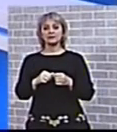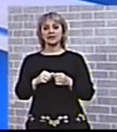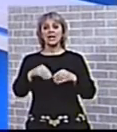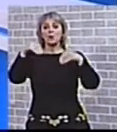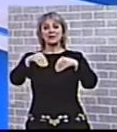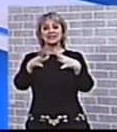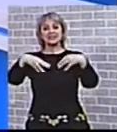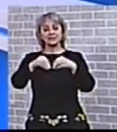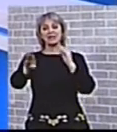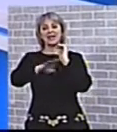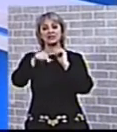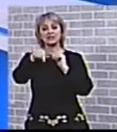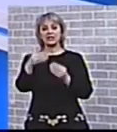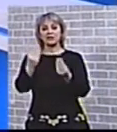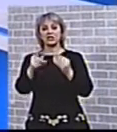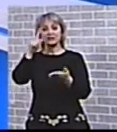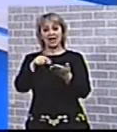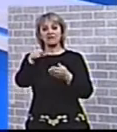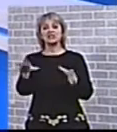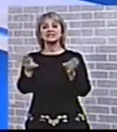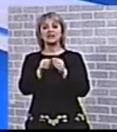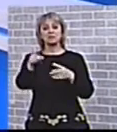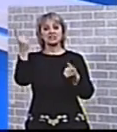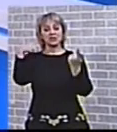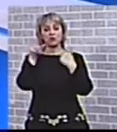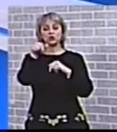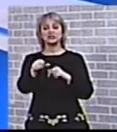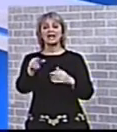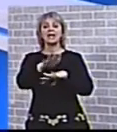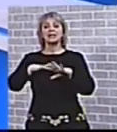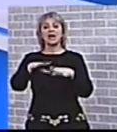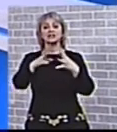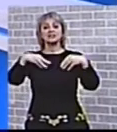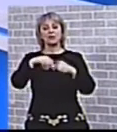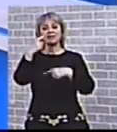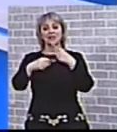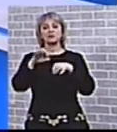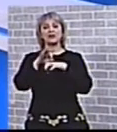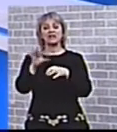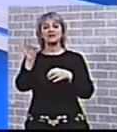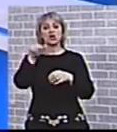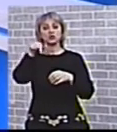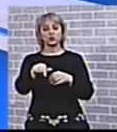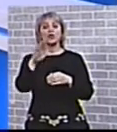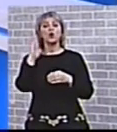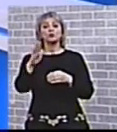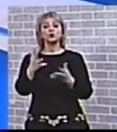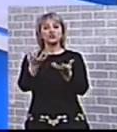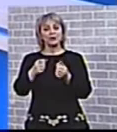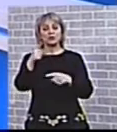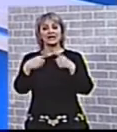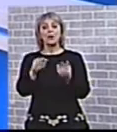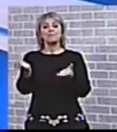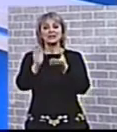Посадка семейного дерева, игры на доверие и совместное творчество. Ярмарку семейных традиций провели в Ростове. Будущих приемных